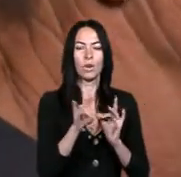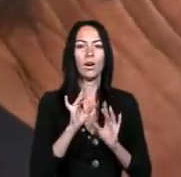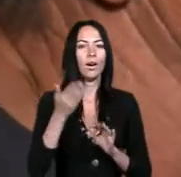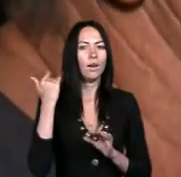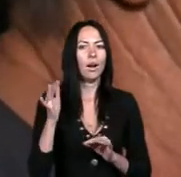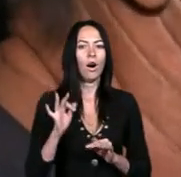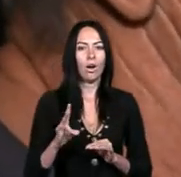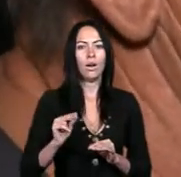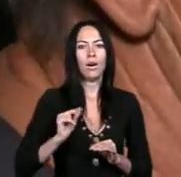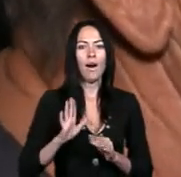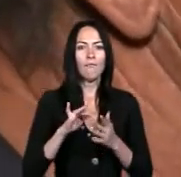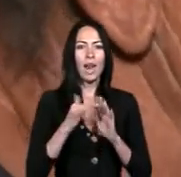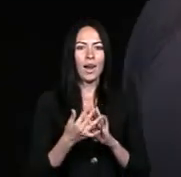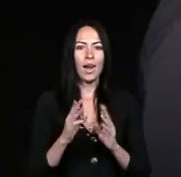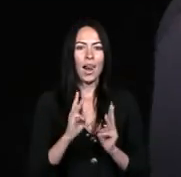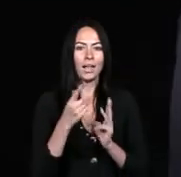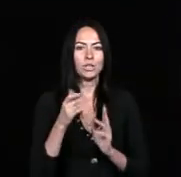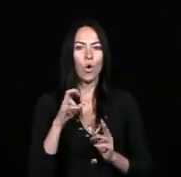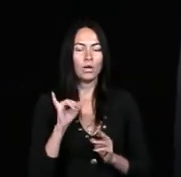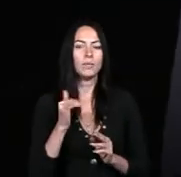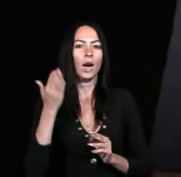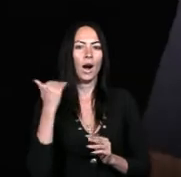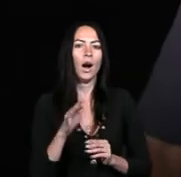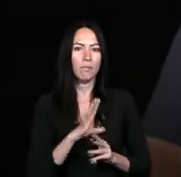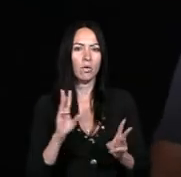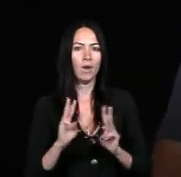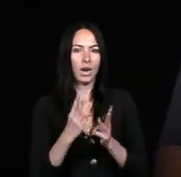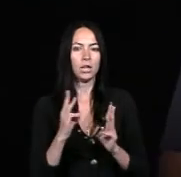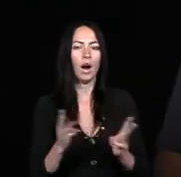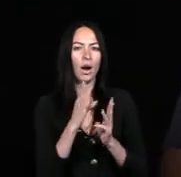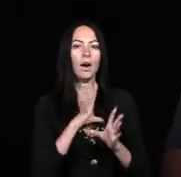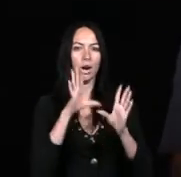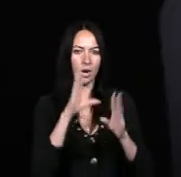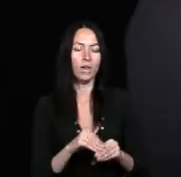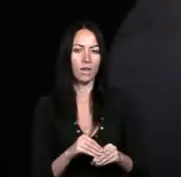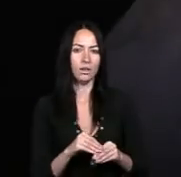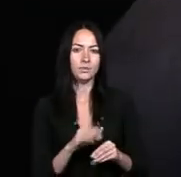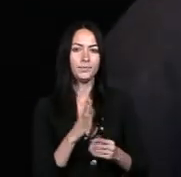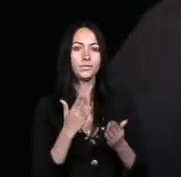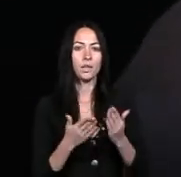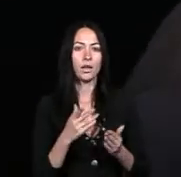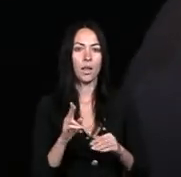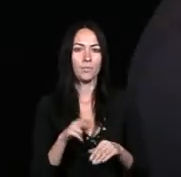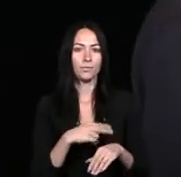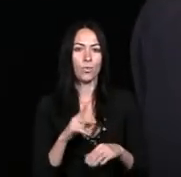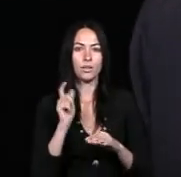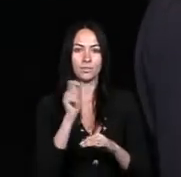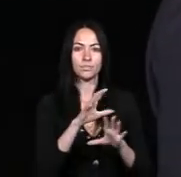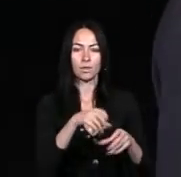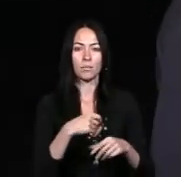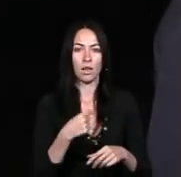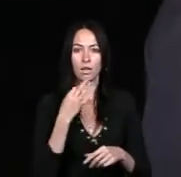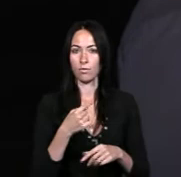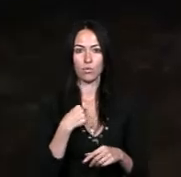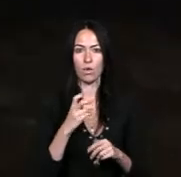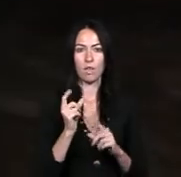у лісгоспі і вже гасив лісові пожежі. Міліція приїхала, всіх вже забирали, вивозили відсіля. А я сказав, я не поїду отсюди. Згориш, коли